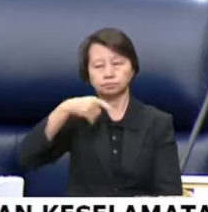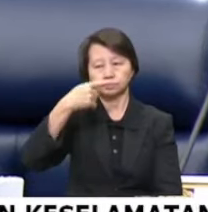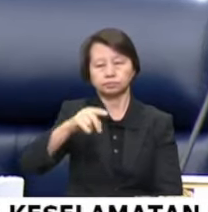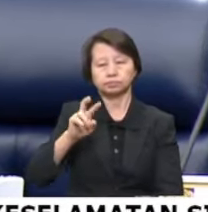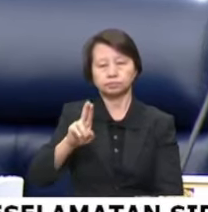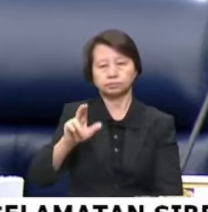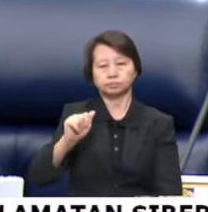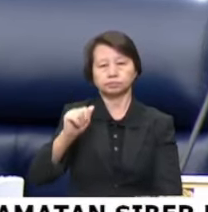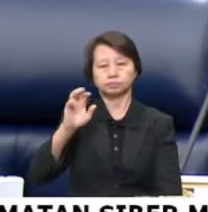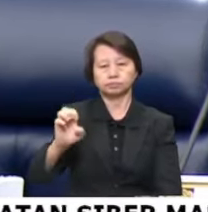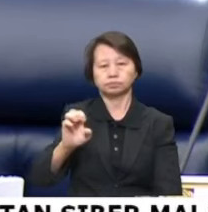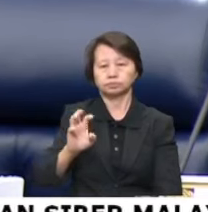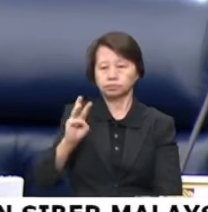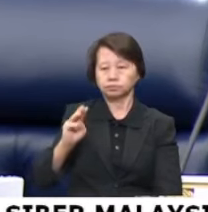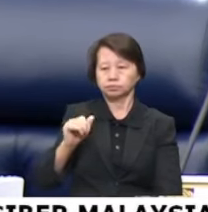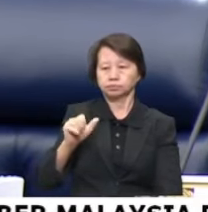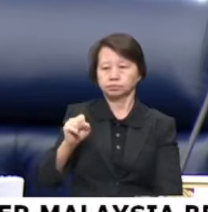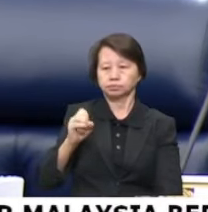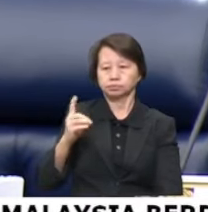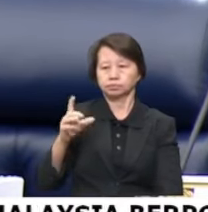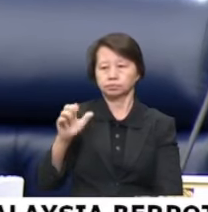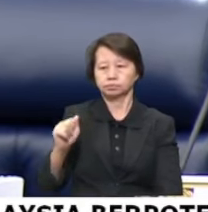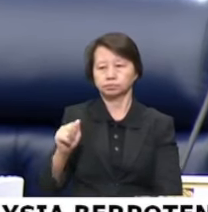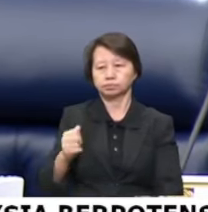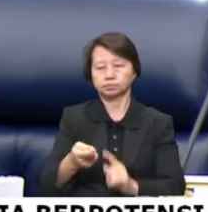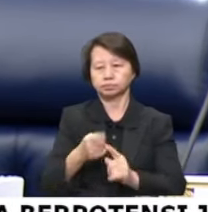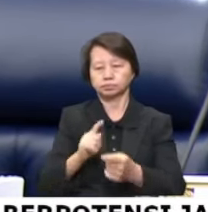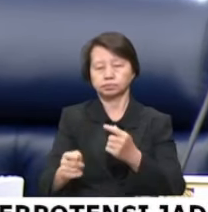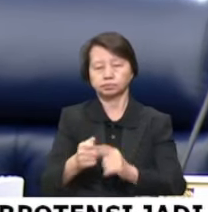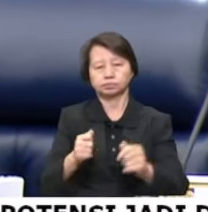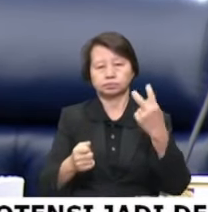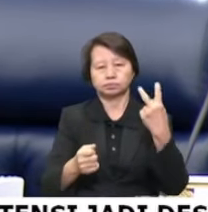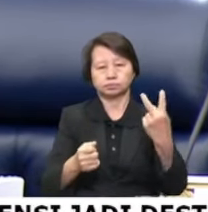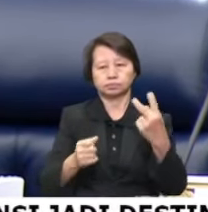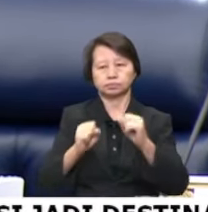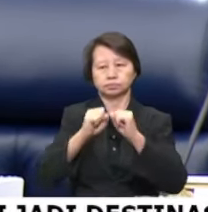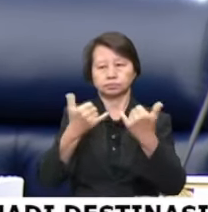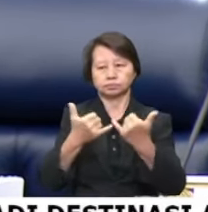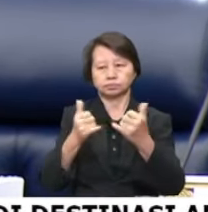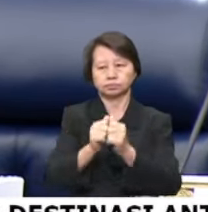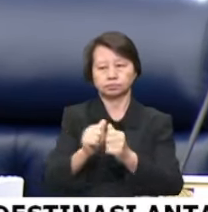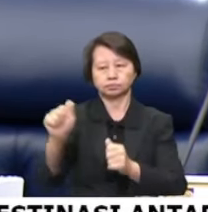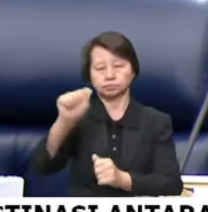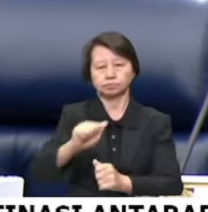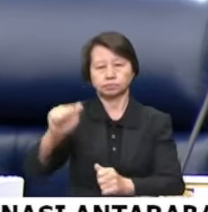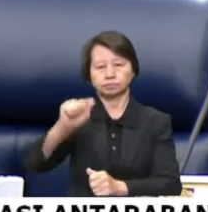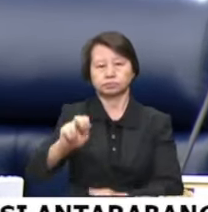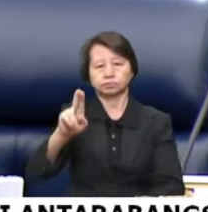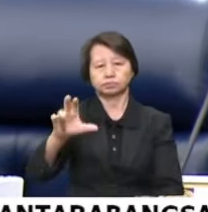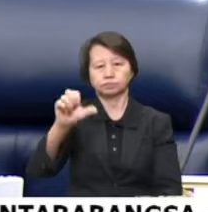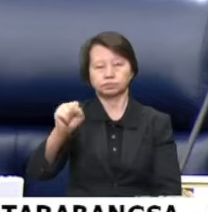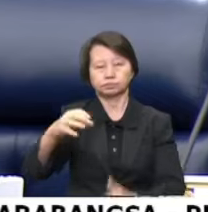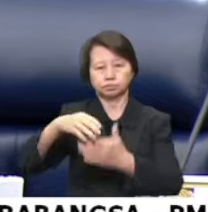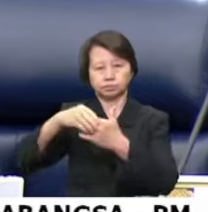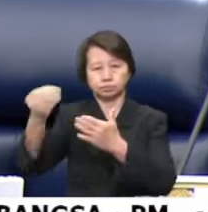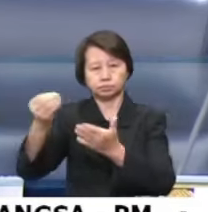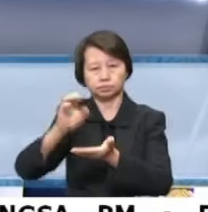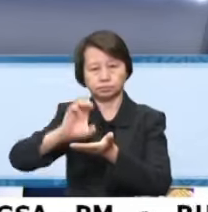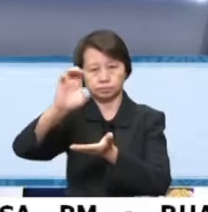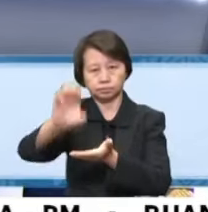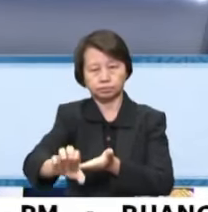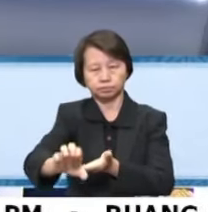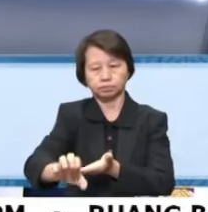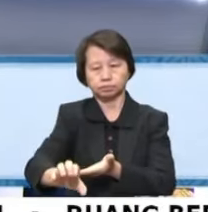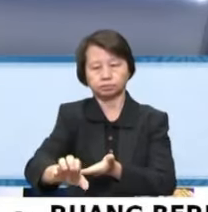UAE's Mazda partners with two Malaysian companies for US $8 billion investments in